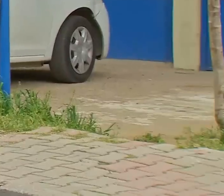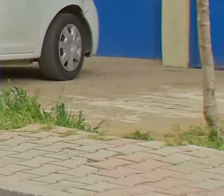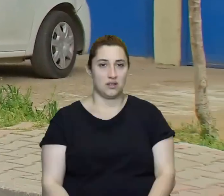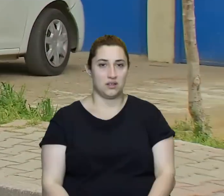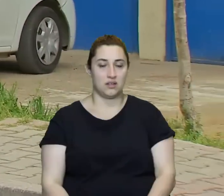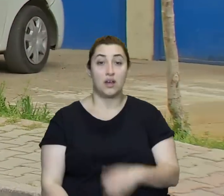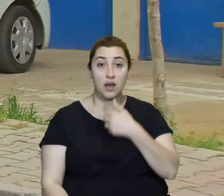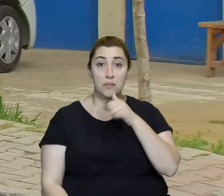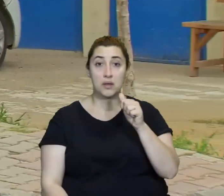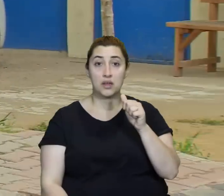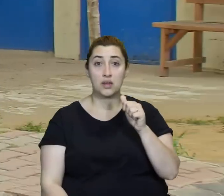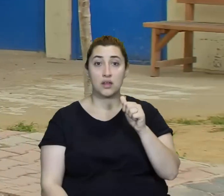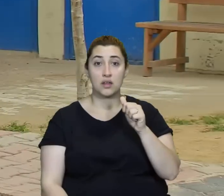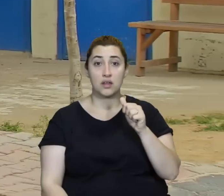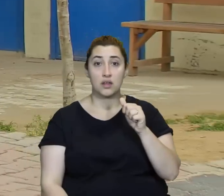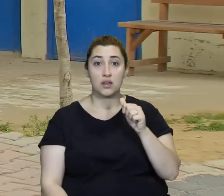Abi.